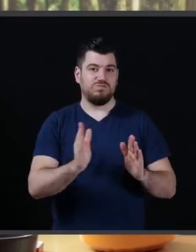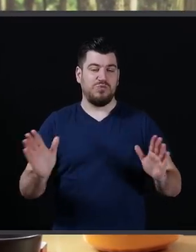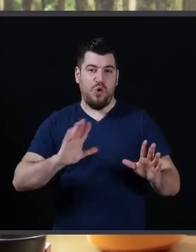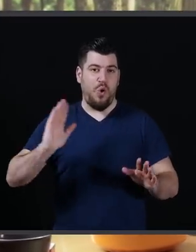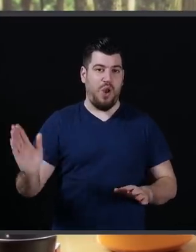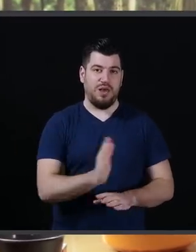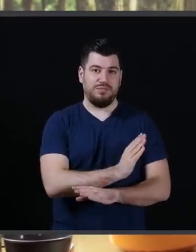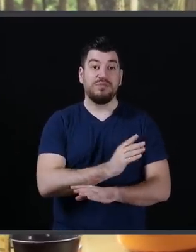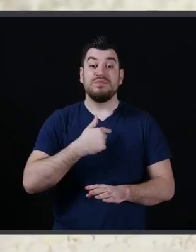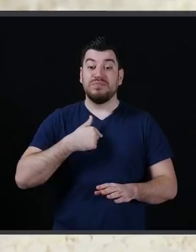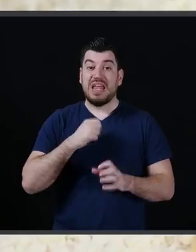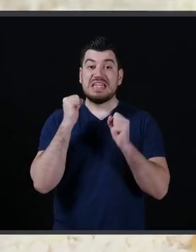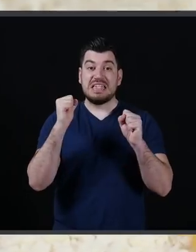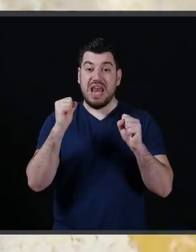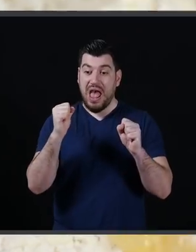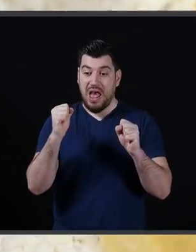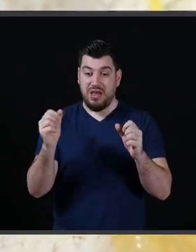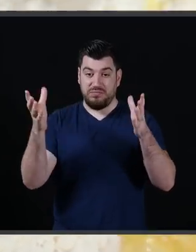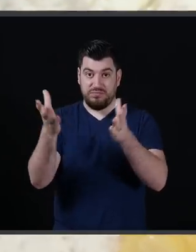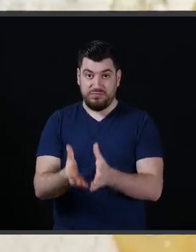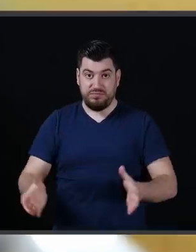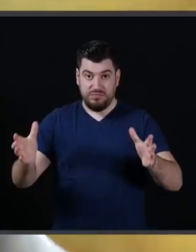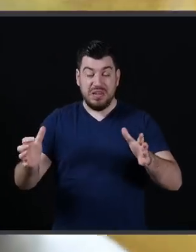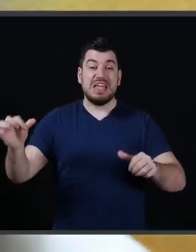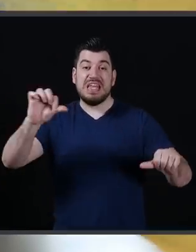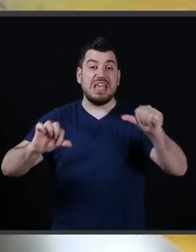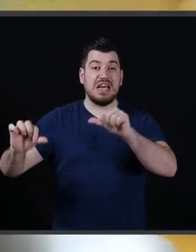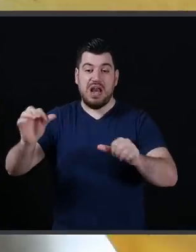μέσα όλα τα υγρά Χωρίς τη μαρέγκα